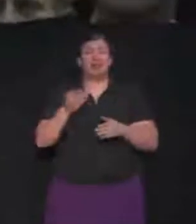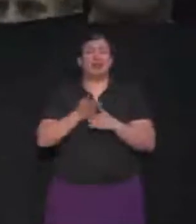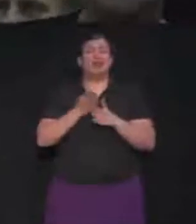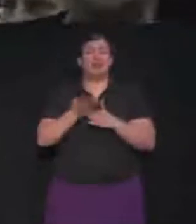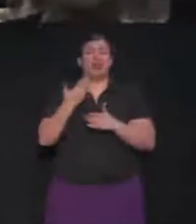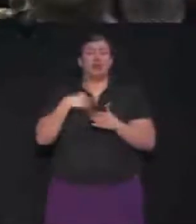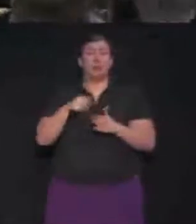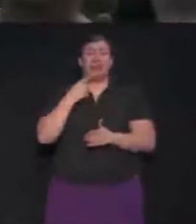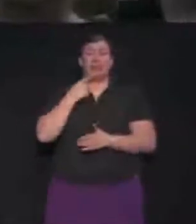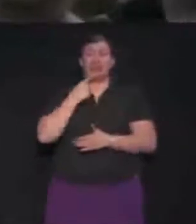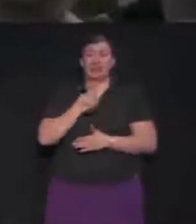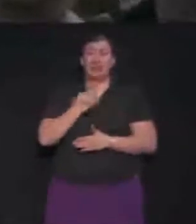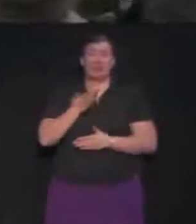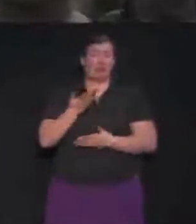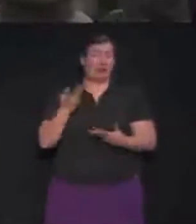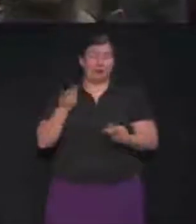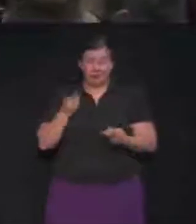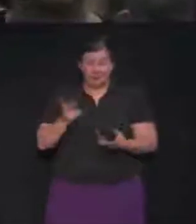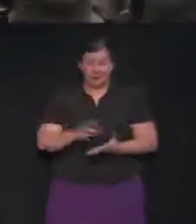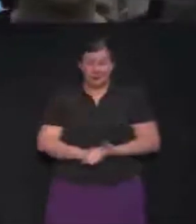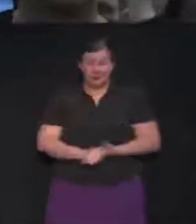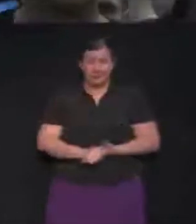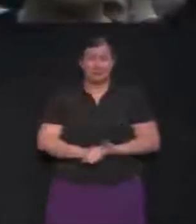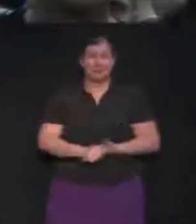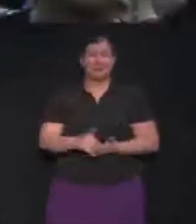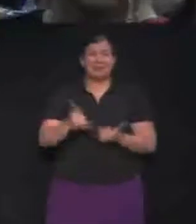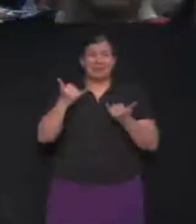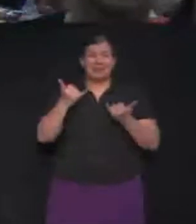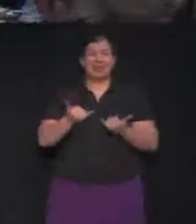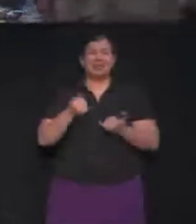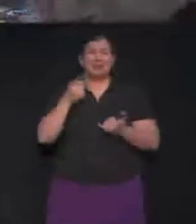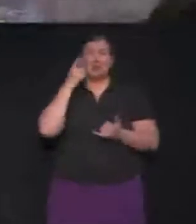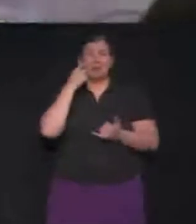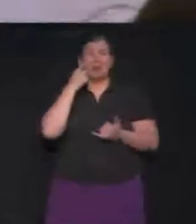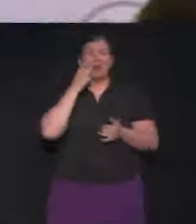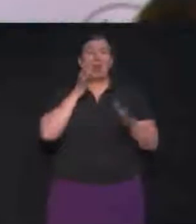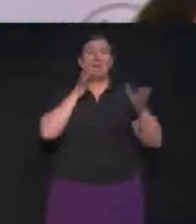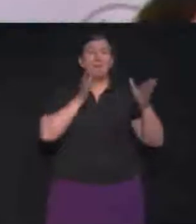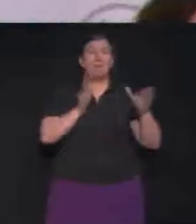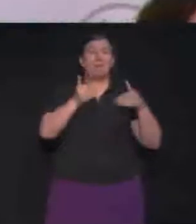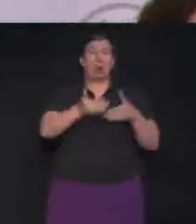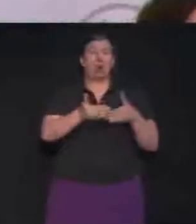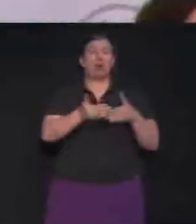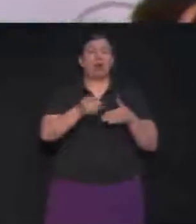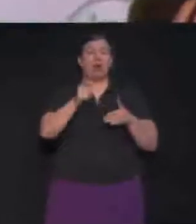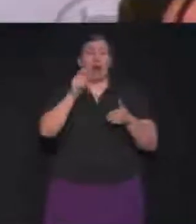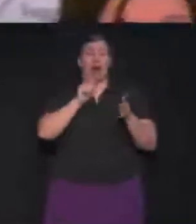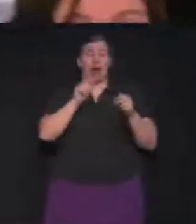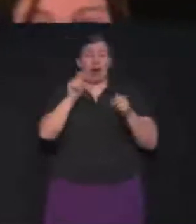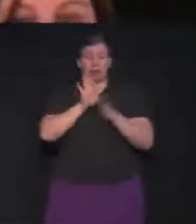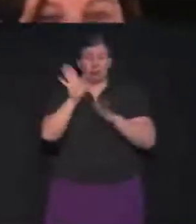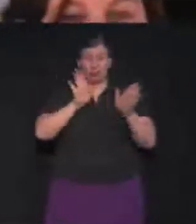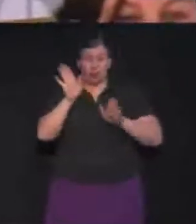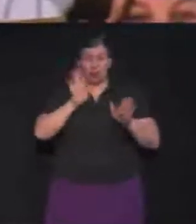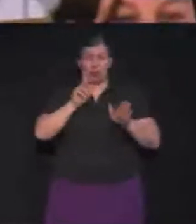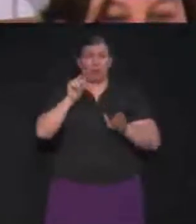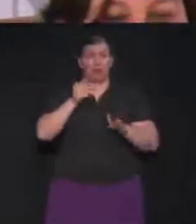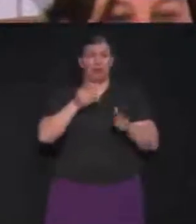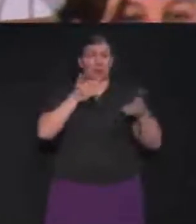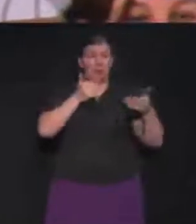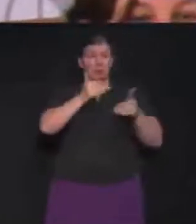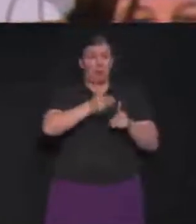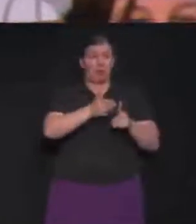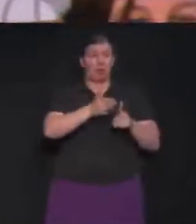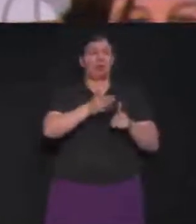das vorhin schon mal angedeutet aber macht ja nichts wir stimmen die blockweise ab und Blöcke kennzeichnen sich dadurch dass sie miteinander